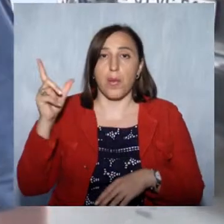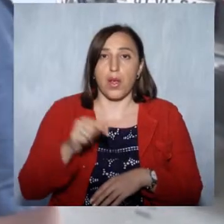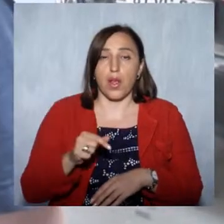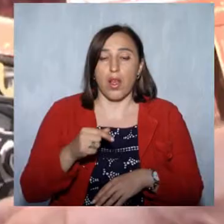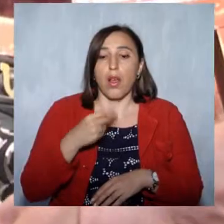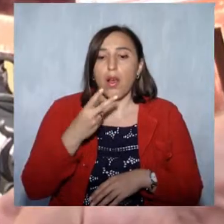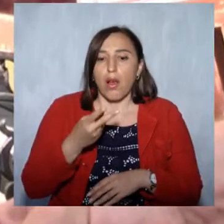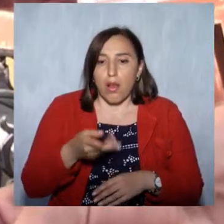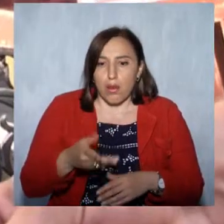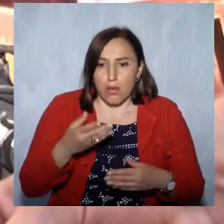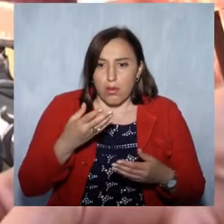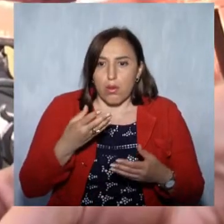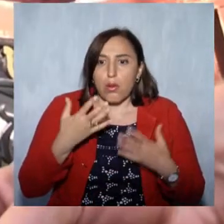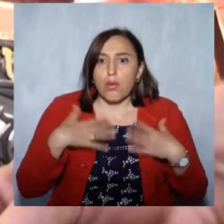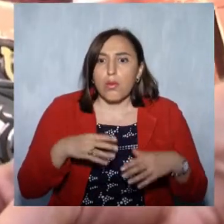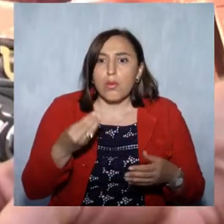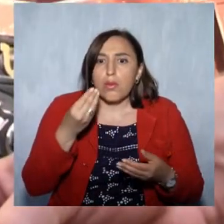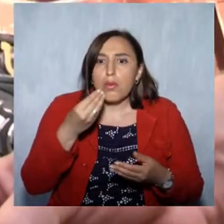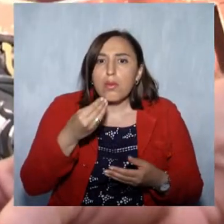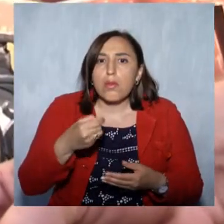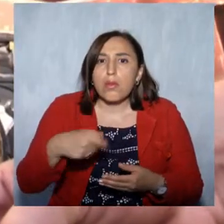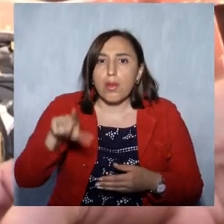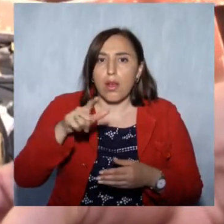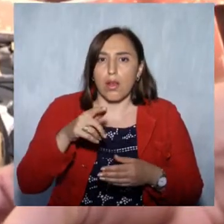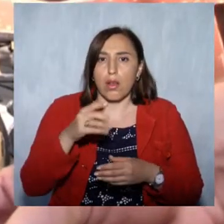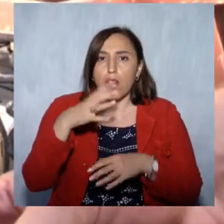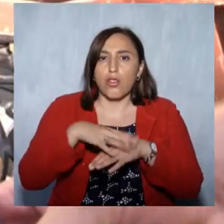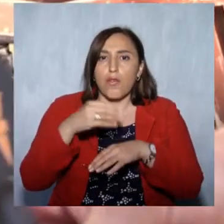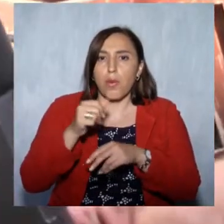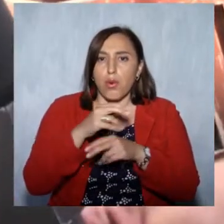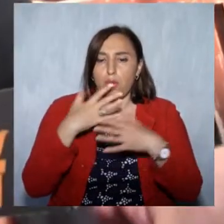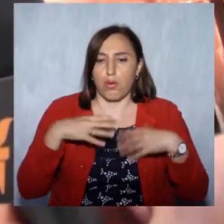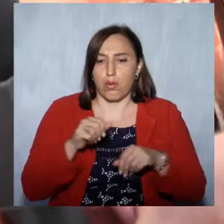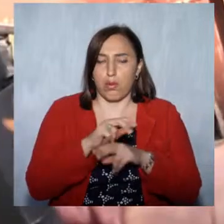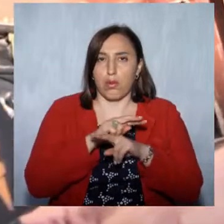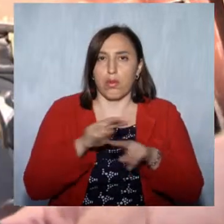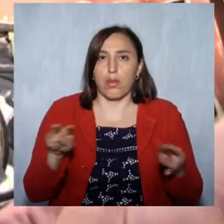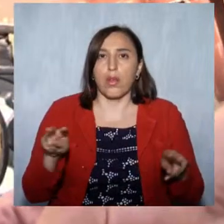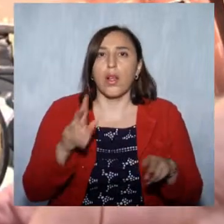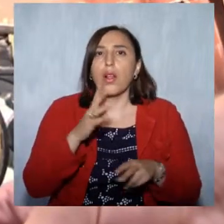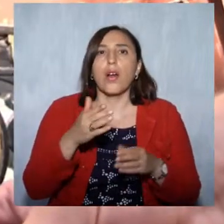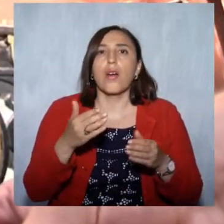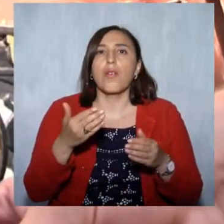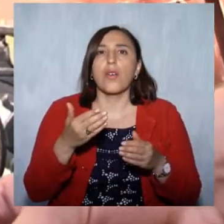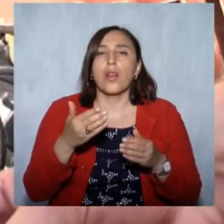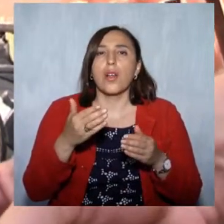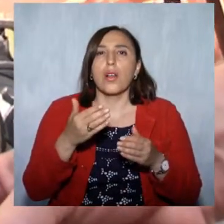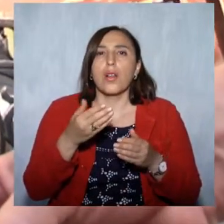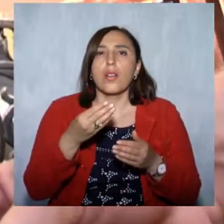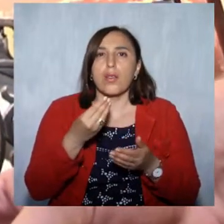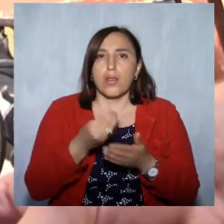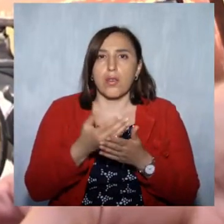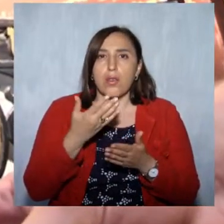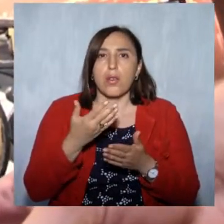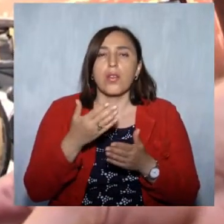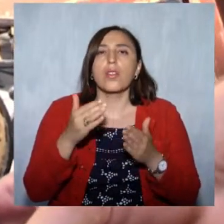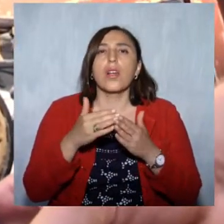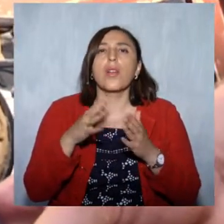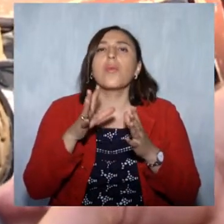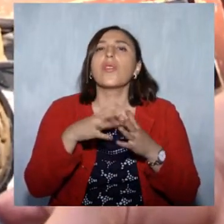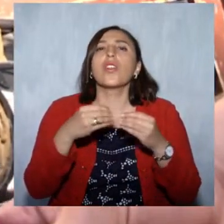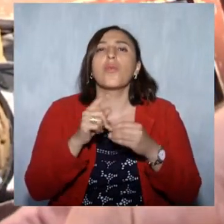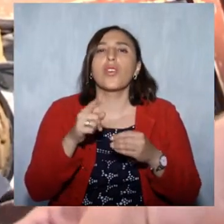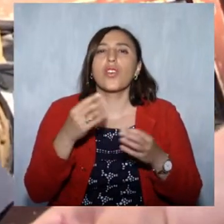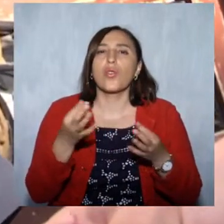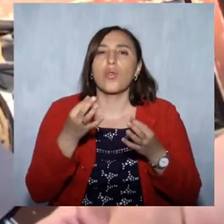սուիդի քիներն են։ Որոշ ապրանքների մեջ թանկացում է նկատվում։ Բանը ինչ են խոսում այդ մասին։ Որ